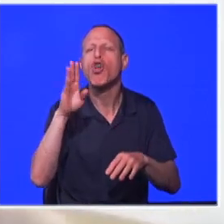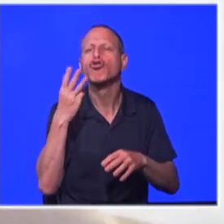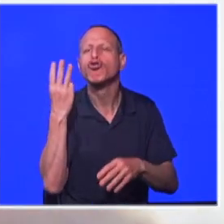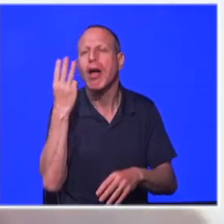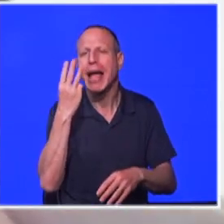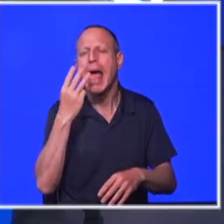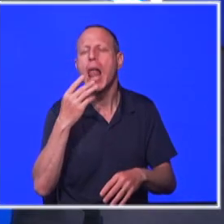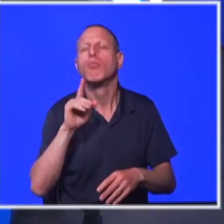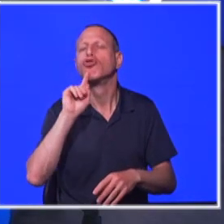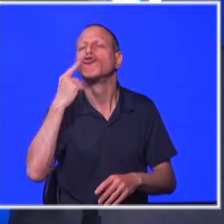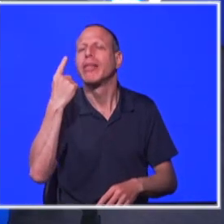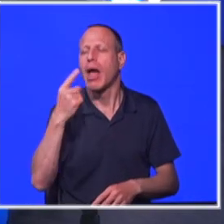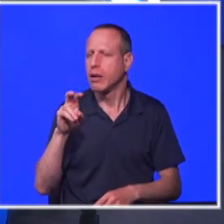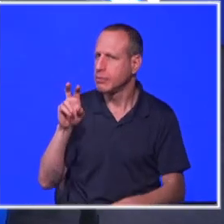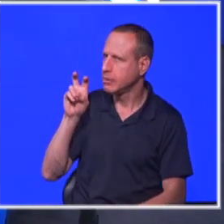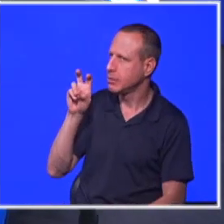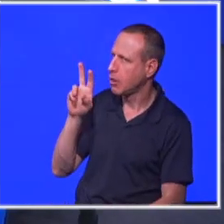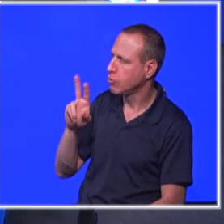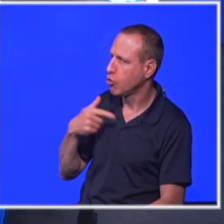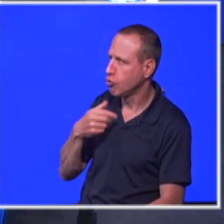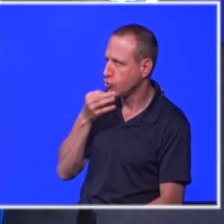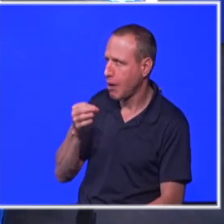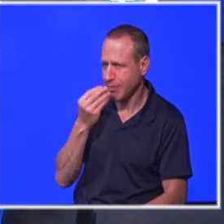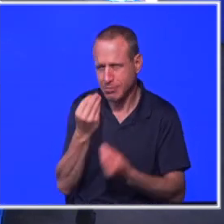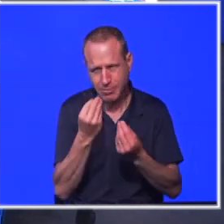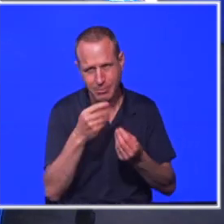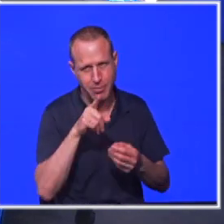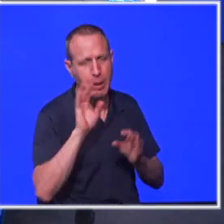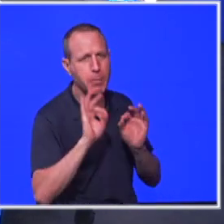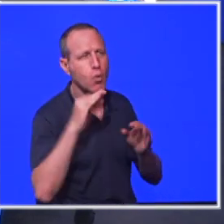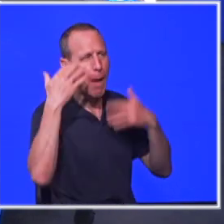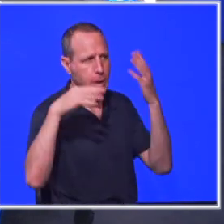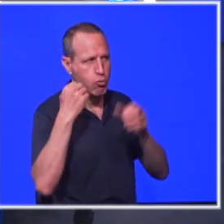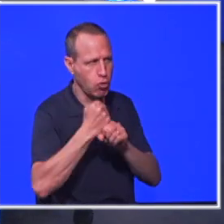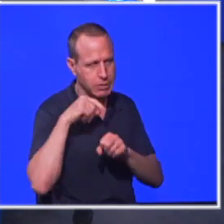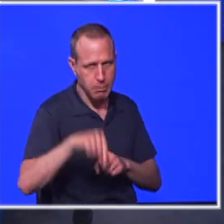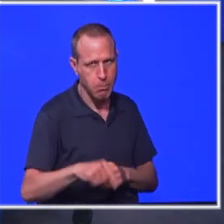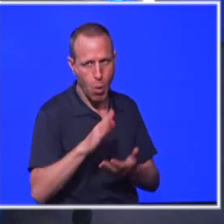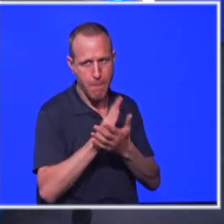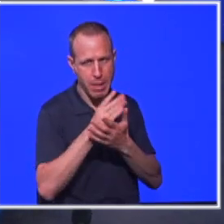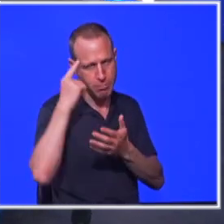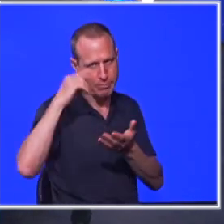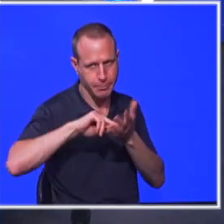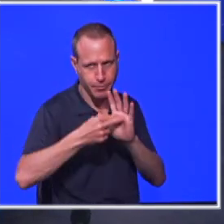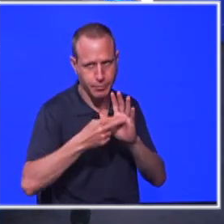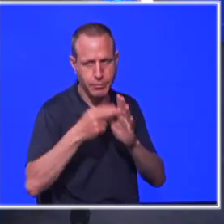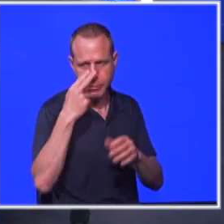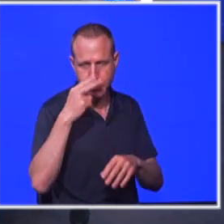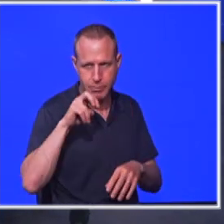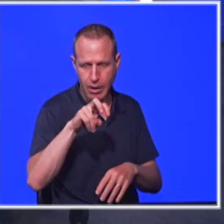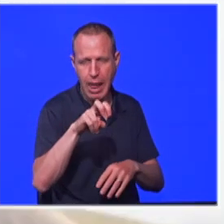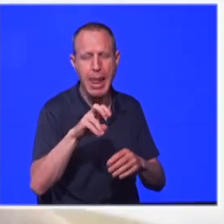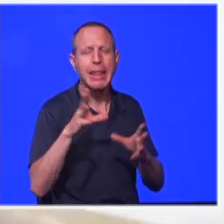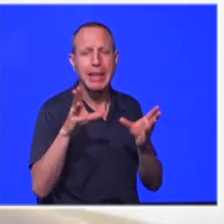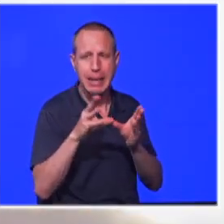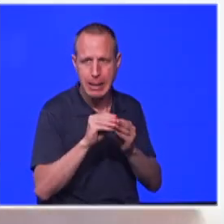בעצם... יש לי שאלה. רק רגע. בבקשה. רק רגע, וזה בדיוק הבלבול שעושים כאן בין בעצם המדיניות שמנסה ללכת עם